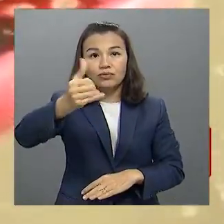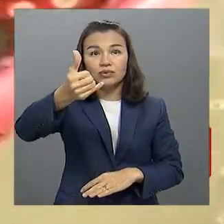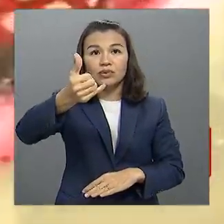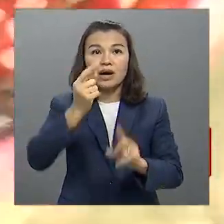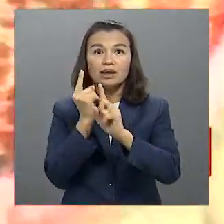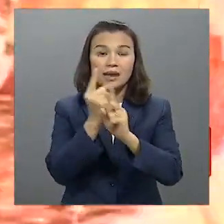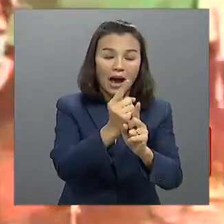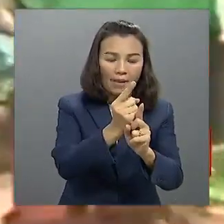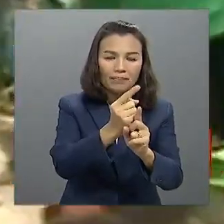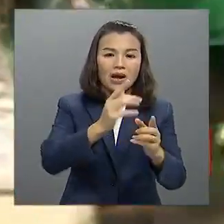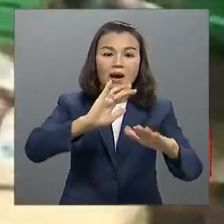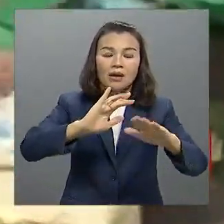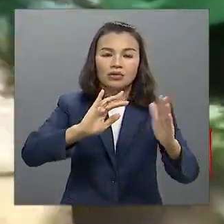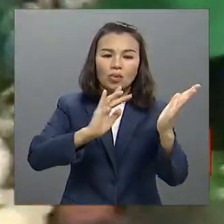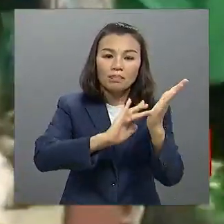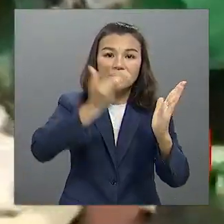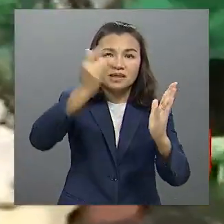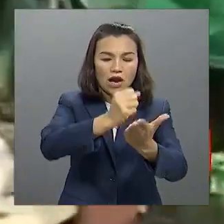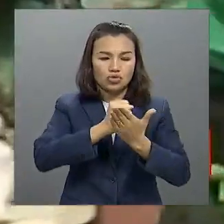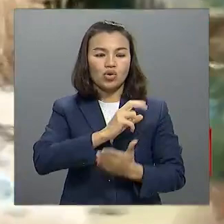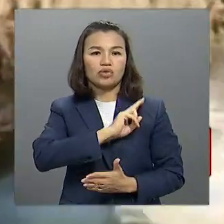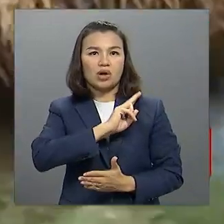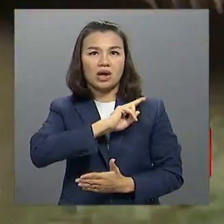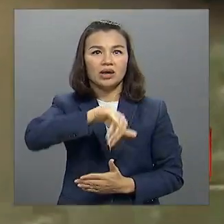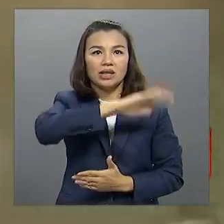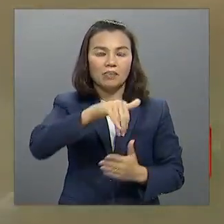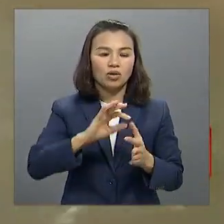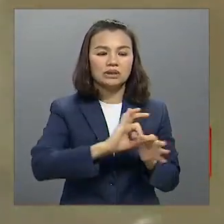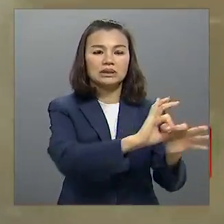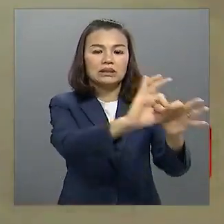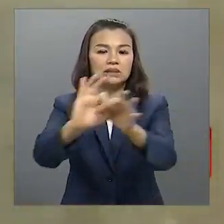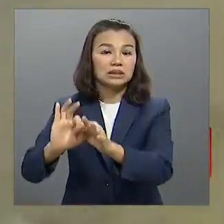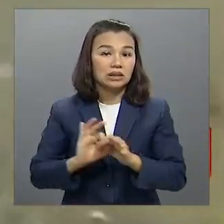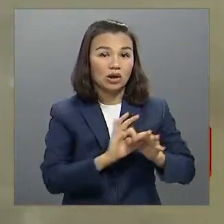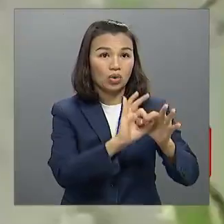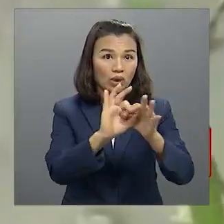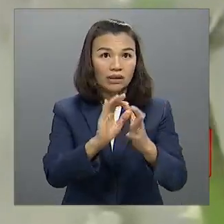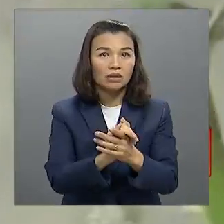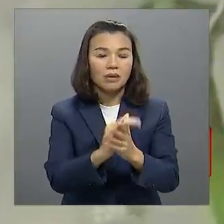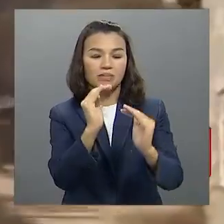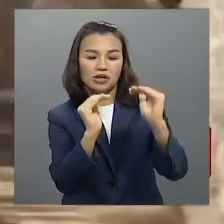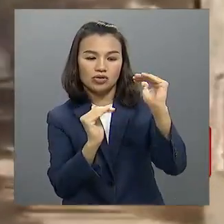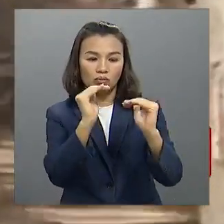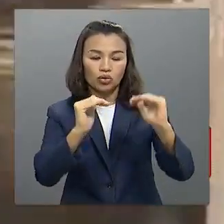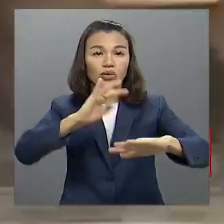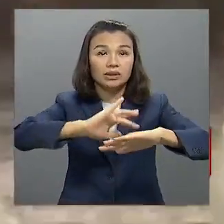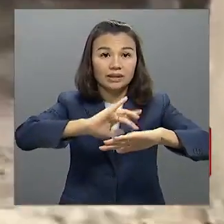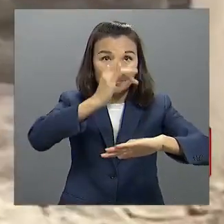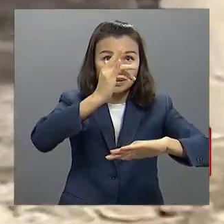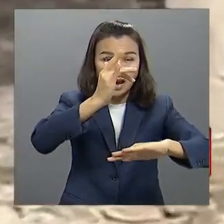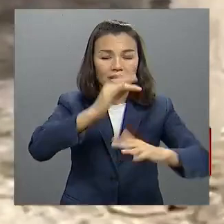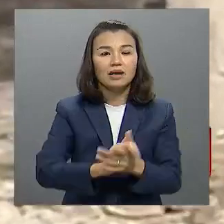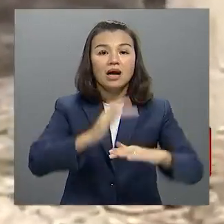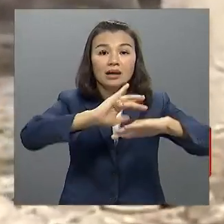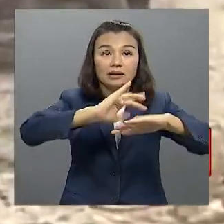พึ่งตนเองสรรพสิ่งทุกอย่างสัมพันธ์กันทุกอย่างมีสมดุลในธรรมชาติและธรรมชาติจะเป็นผู้